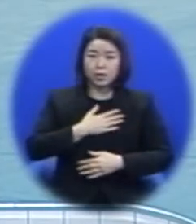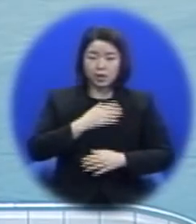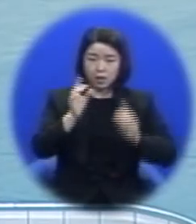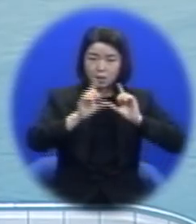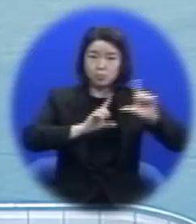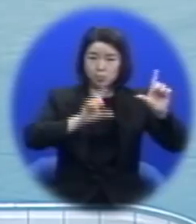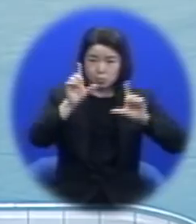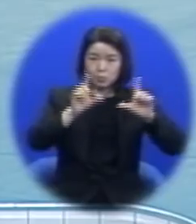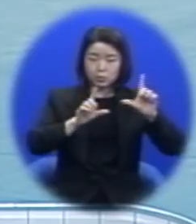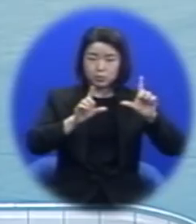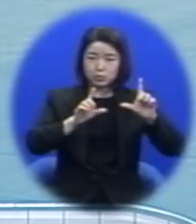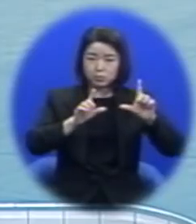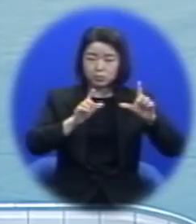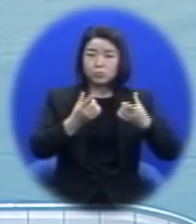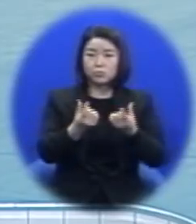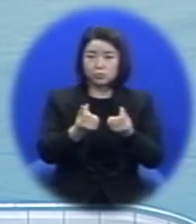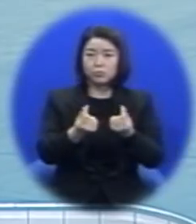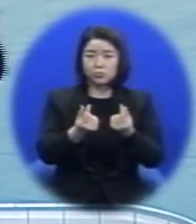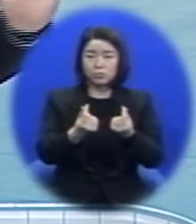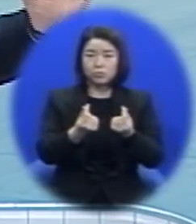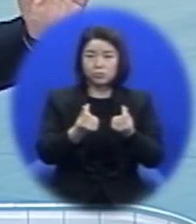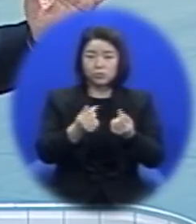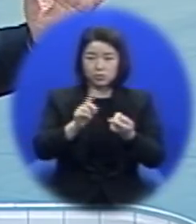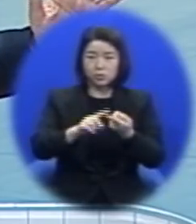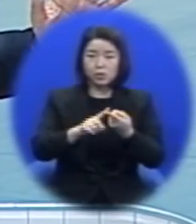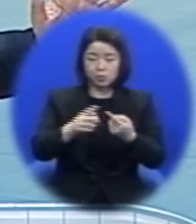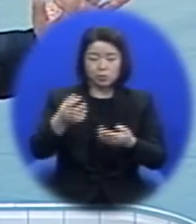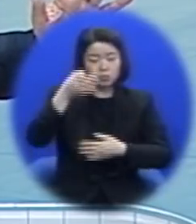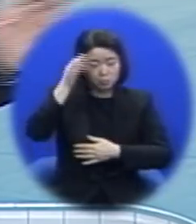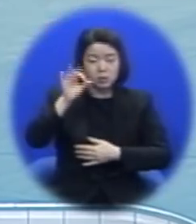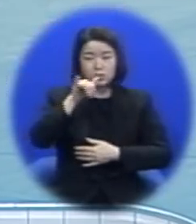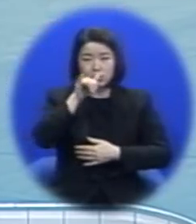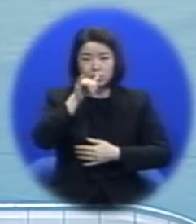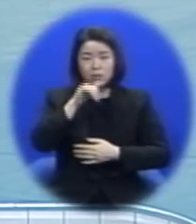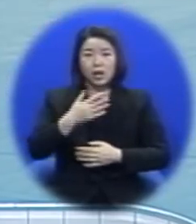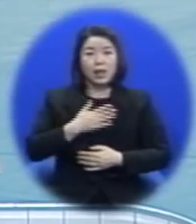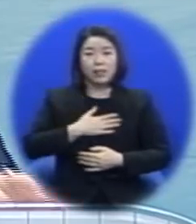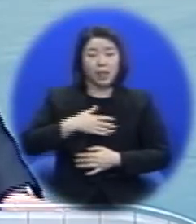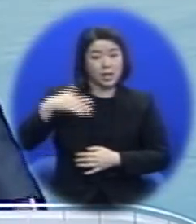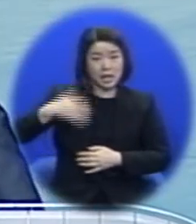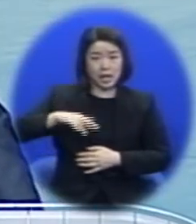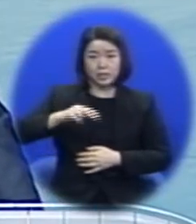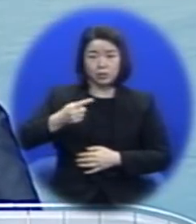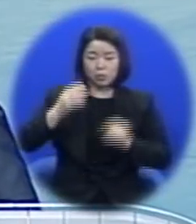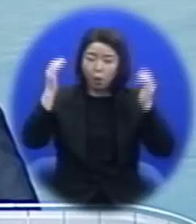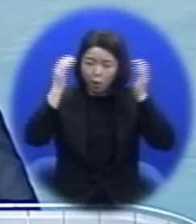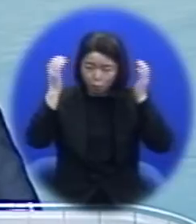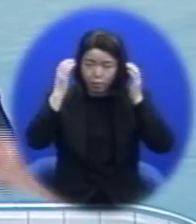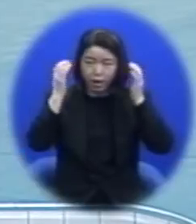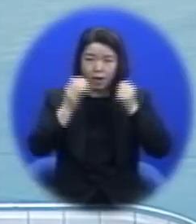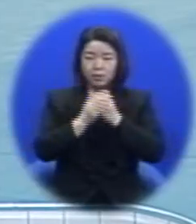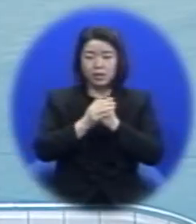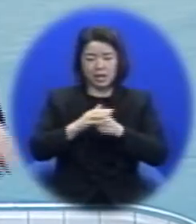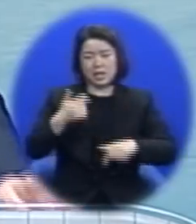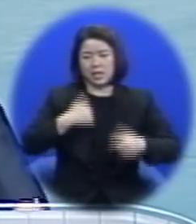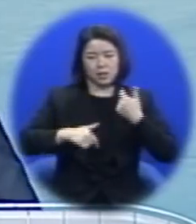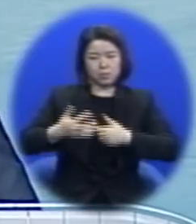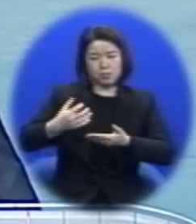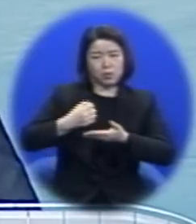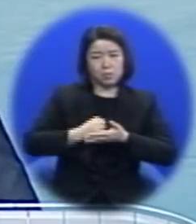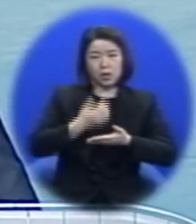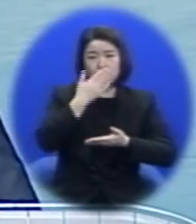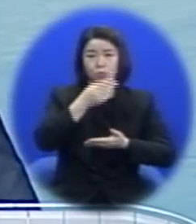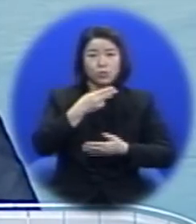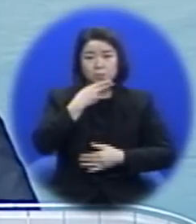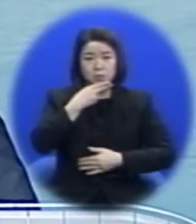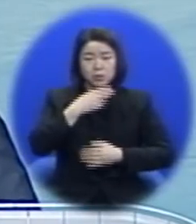그렇다는 것은 그건 뭐 그대로 받아들이면 됩니다. 나는 아직도 고난을 기쁨으로 받아들일 수가